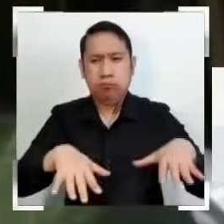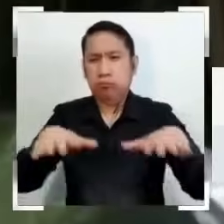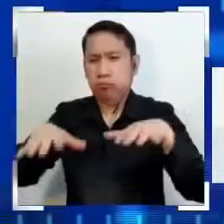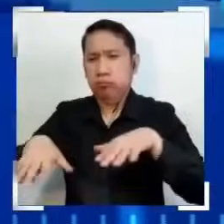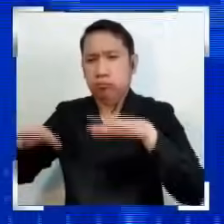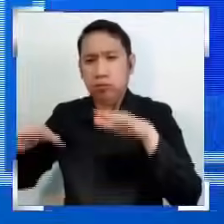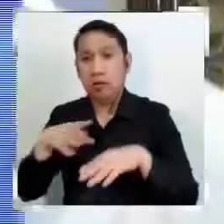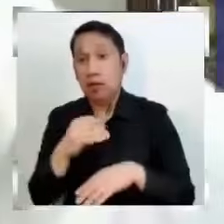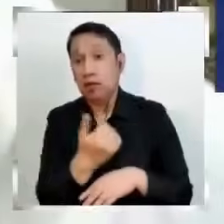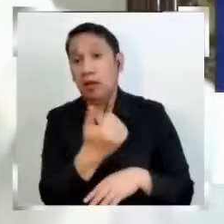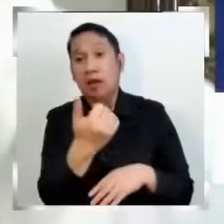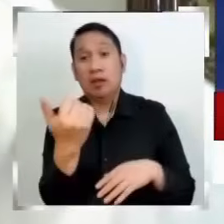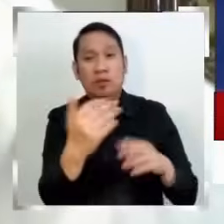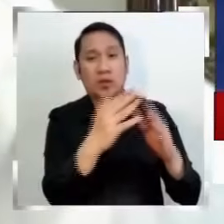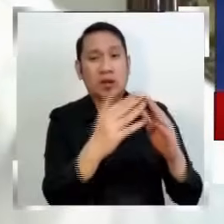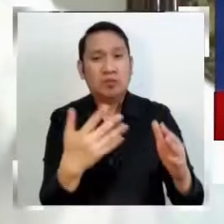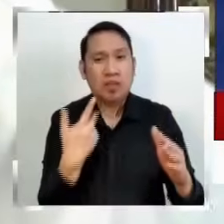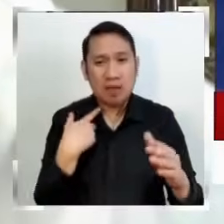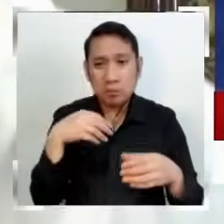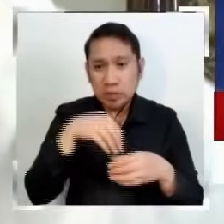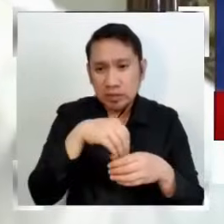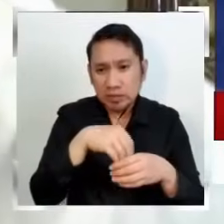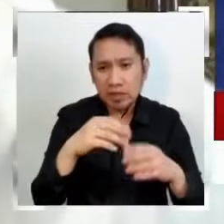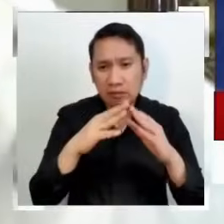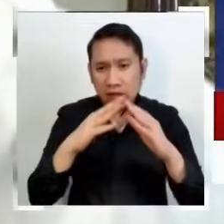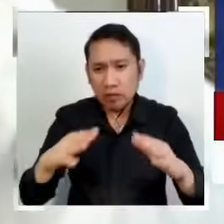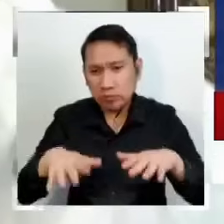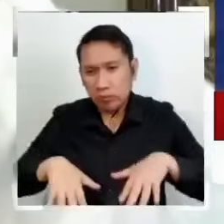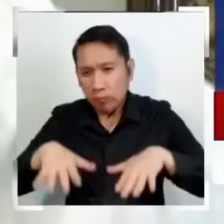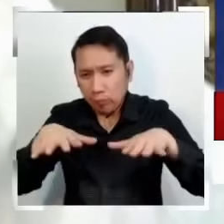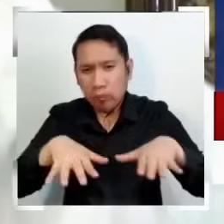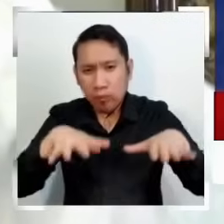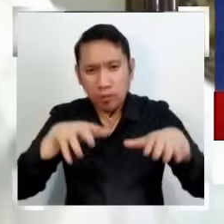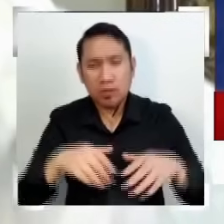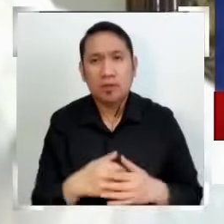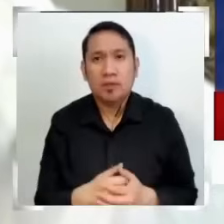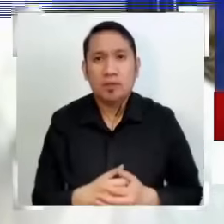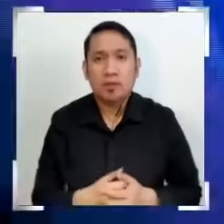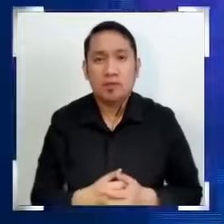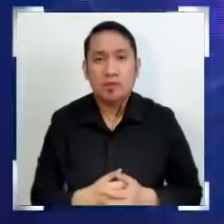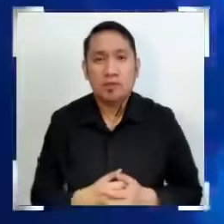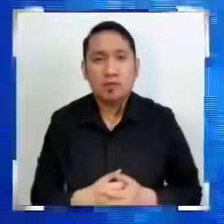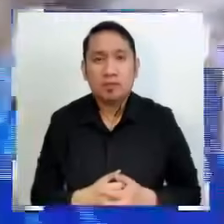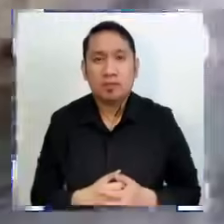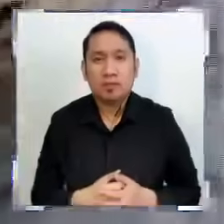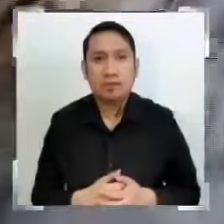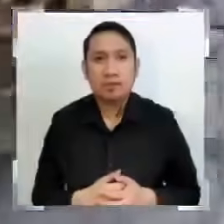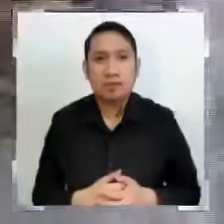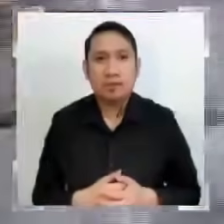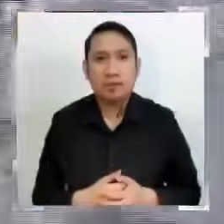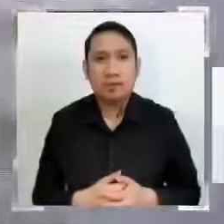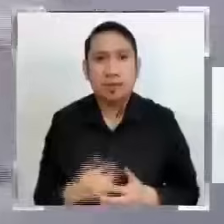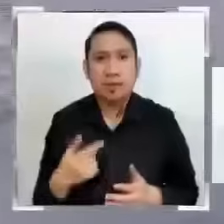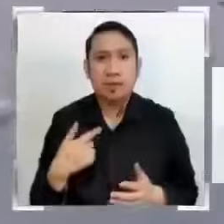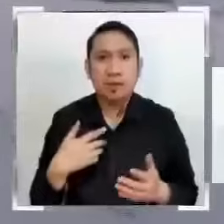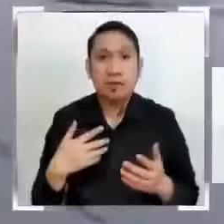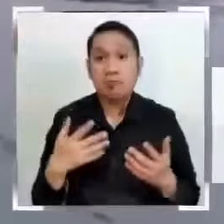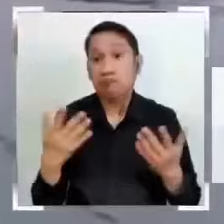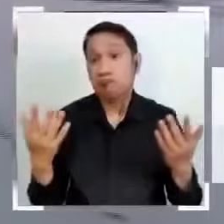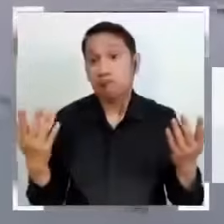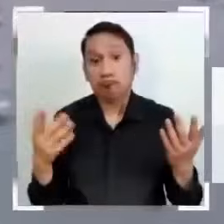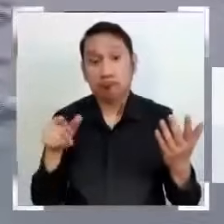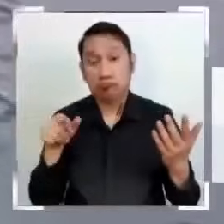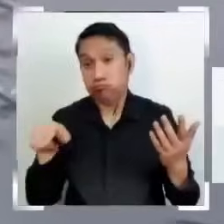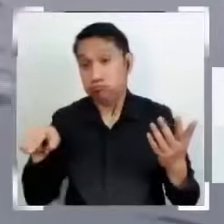pang bahay. Mas ito kalamit para makapagawas din may pundo. Okay. Matabang nila. Bumigay rin ang bahagi